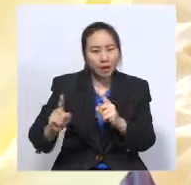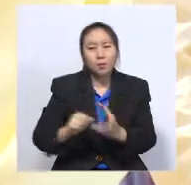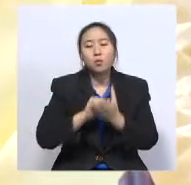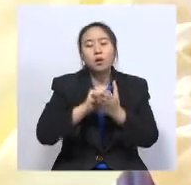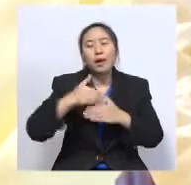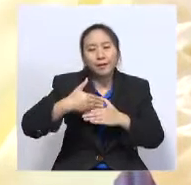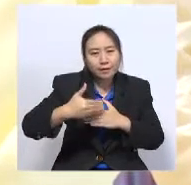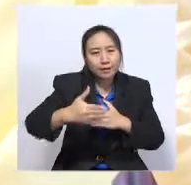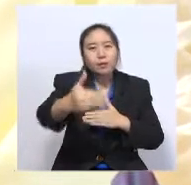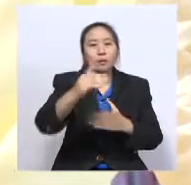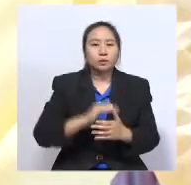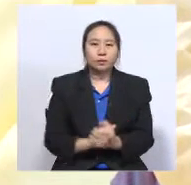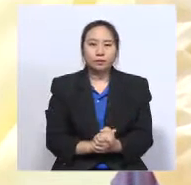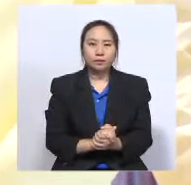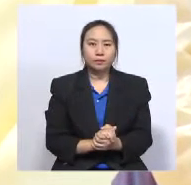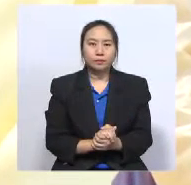ยะนะครับ